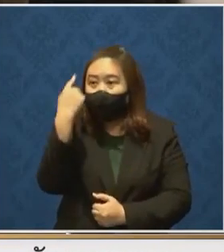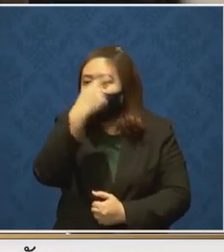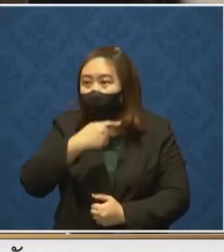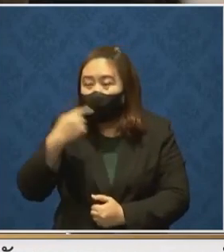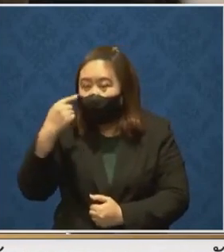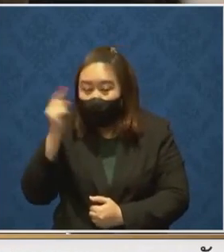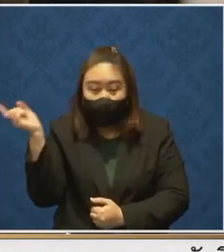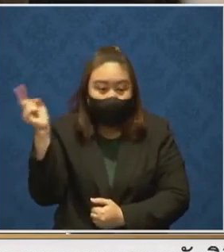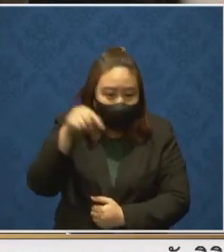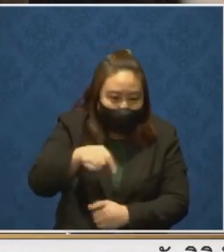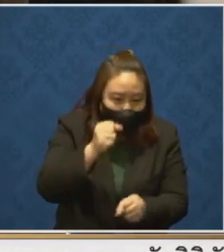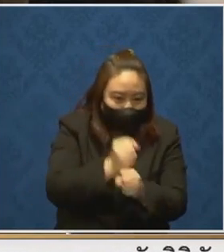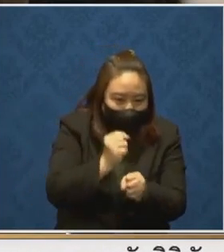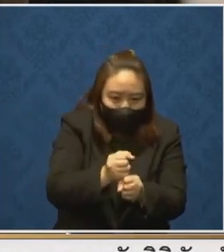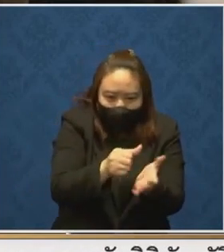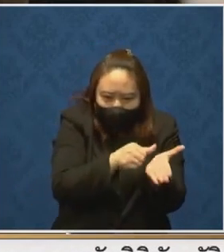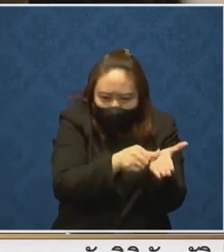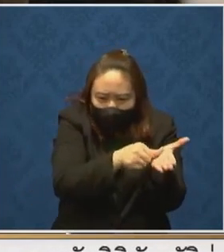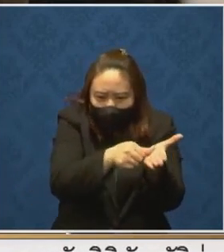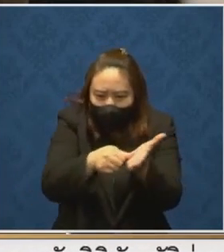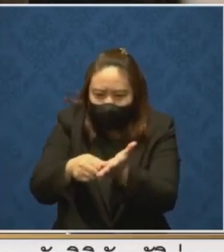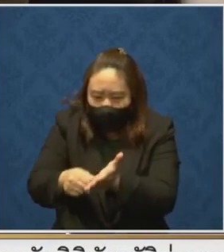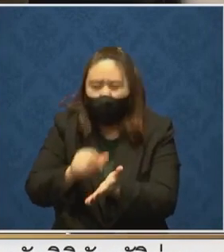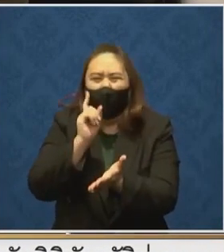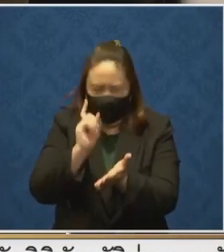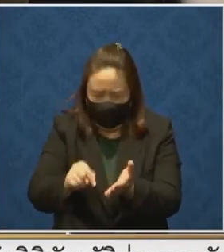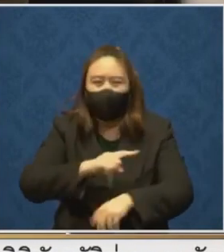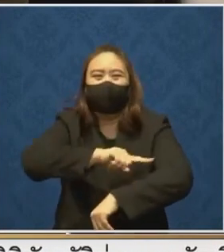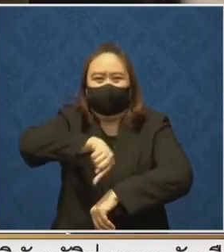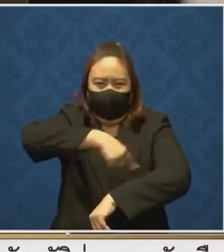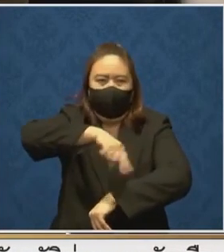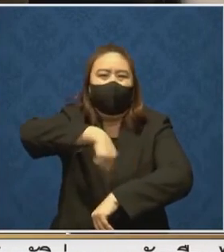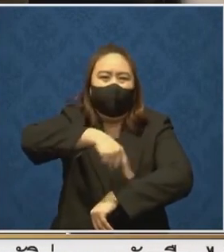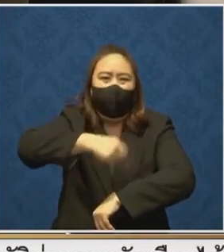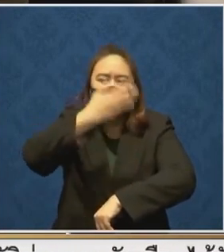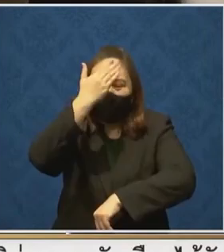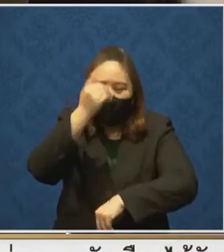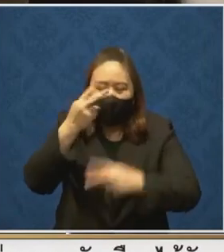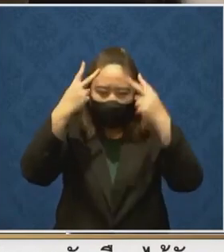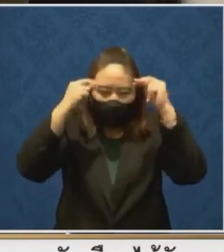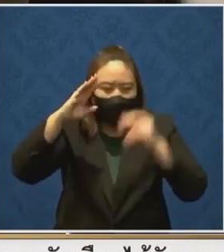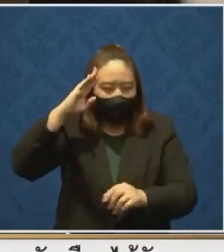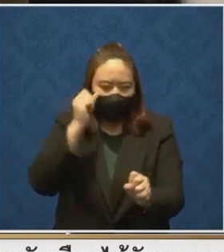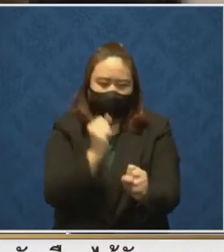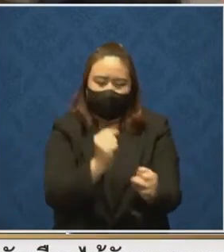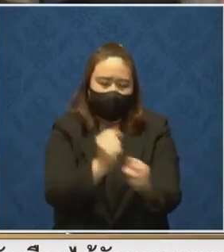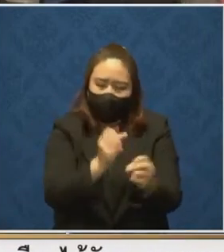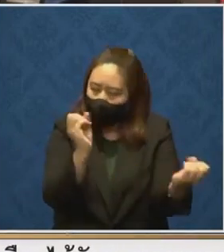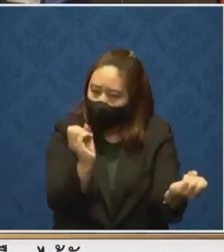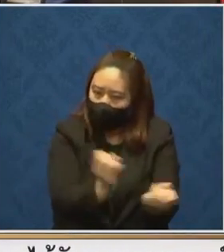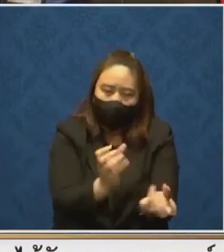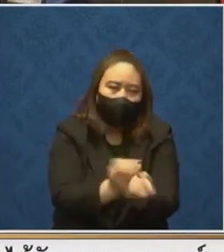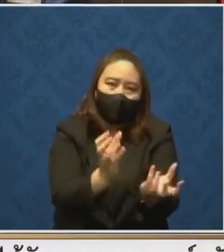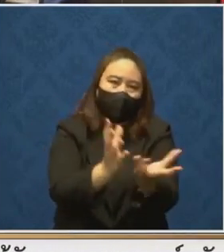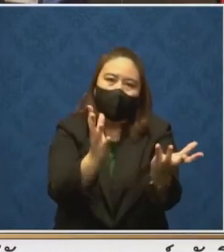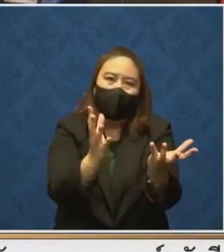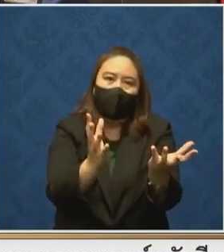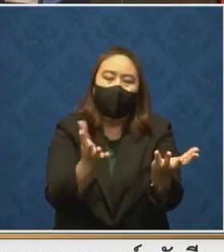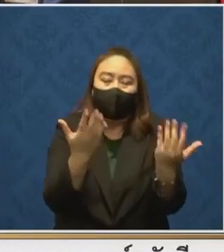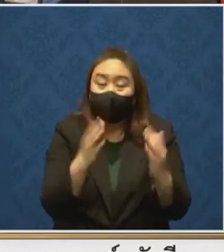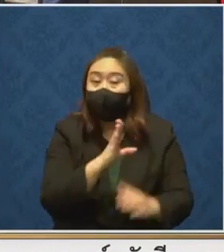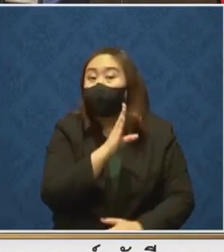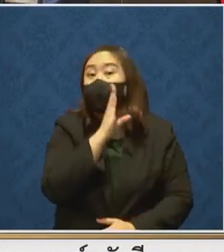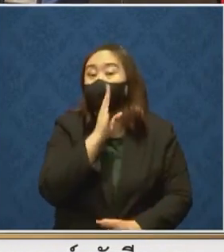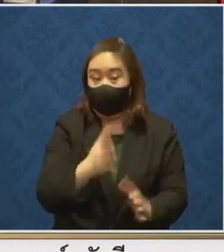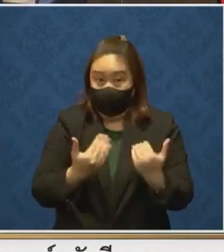ต้ใช้เวลาในการแ้ไขปญหาเพระท่านทำไ้เสียหายมากแต่ถ้าวันนี้สภาผู้แนรัสดร